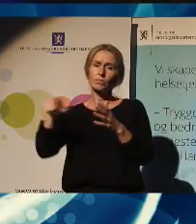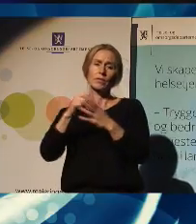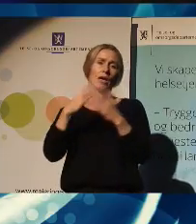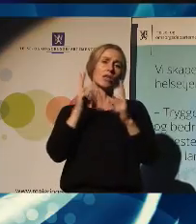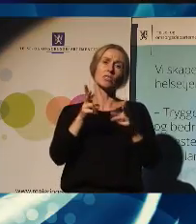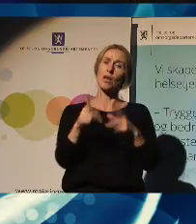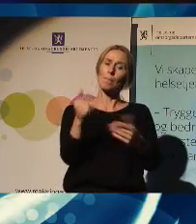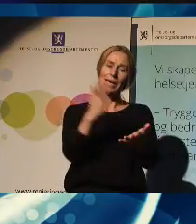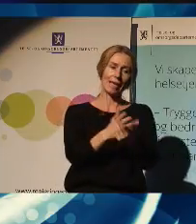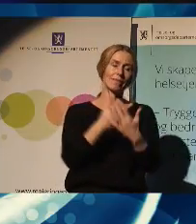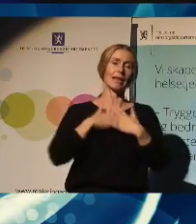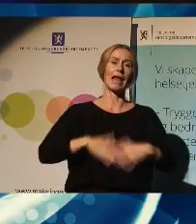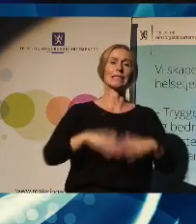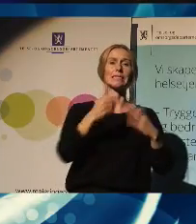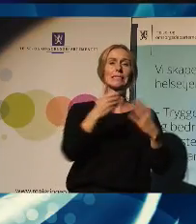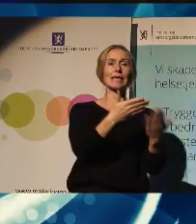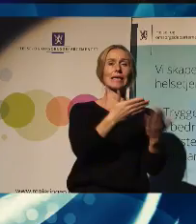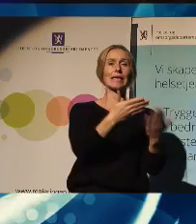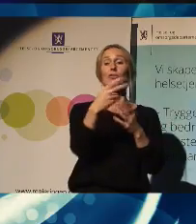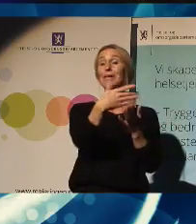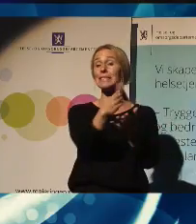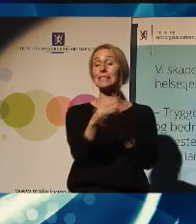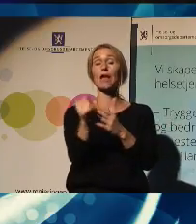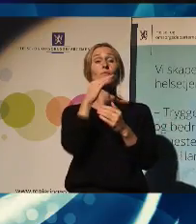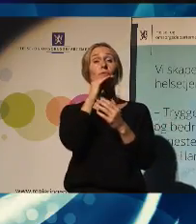øvrige befolkning. Og